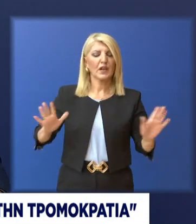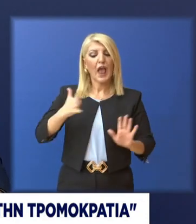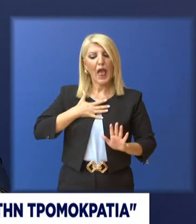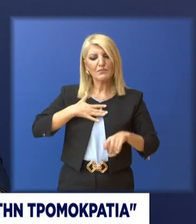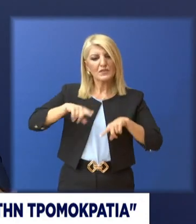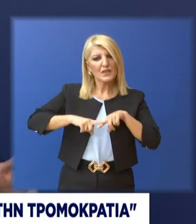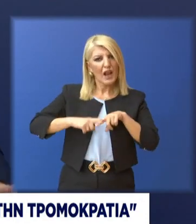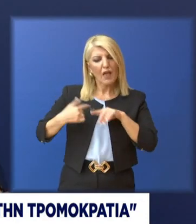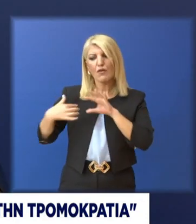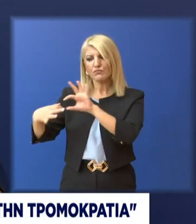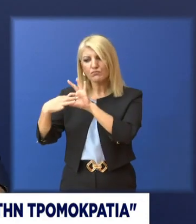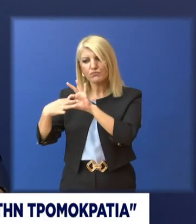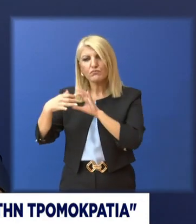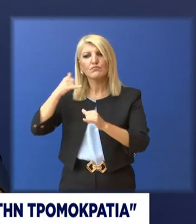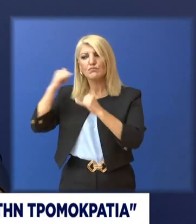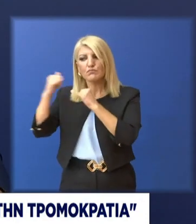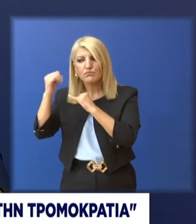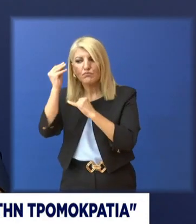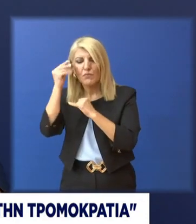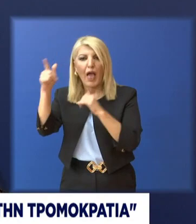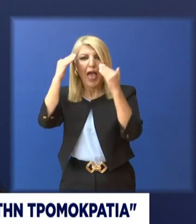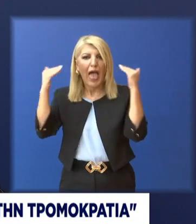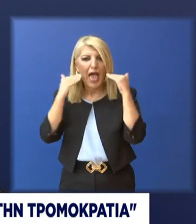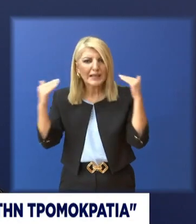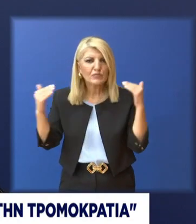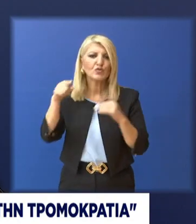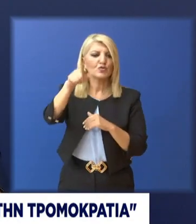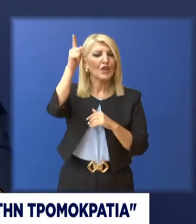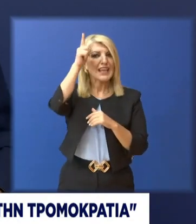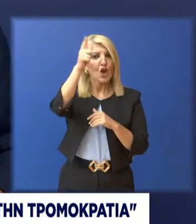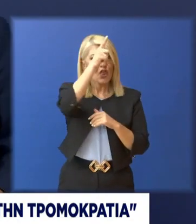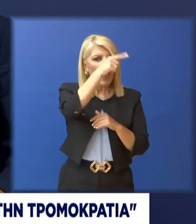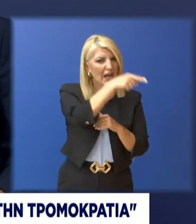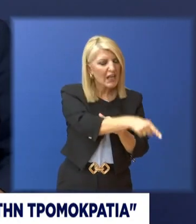χώρες της περιοχής όπως η αίγυπτος η ιορδανία τα ηνωμένα αραβικά εμιράτα και σαουδική αραβία